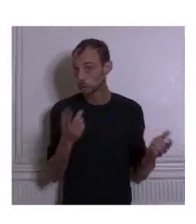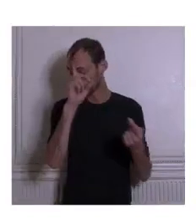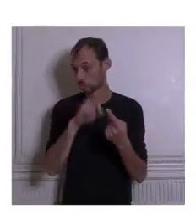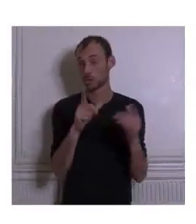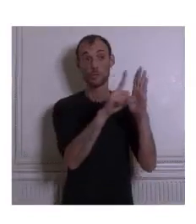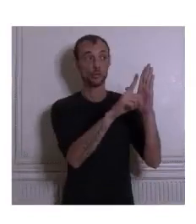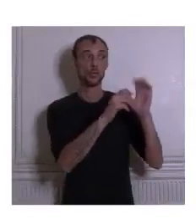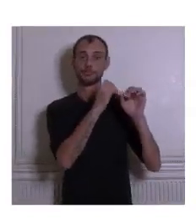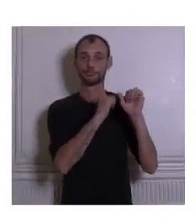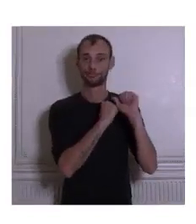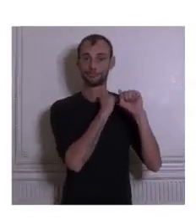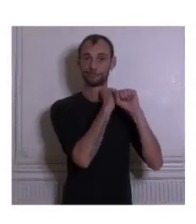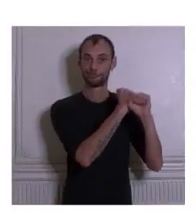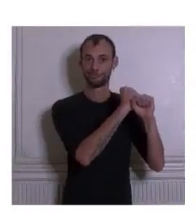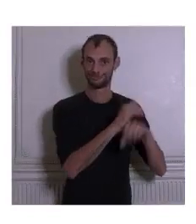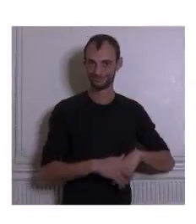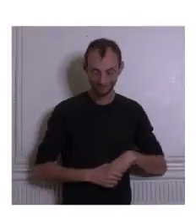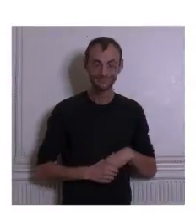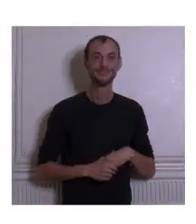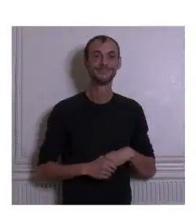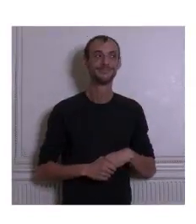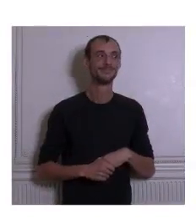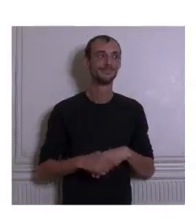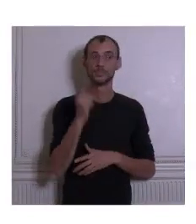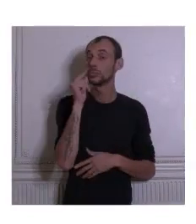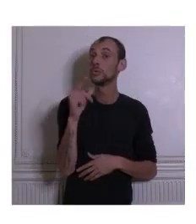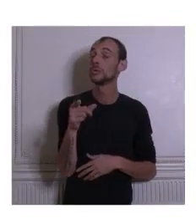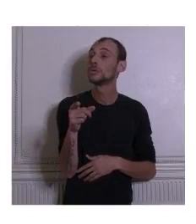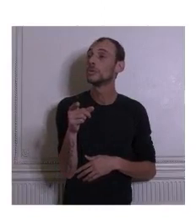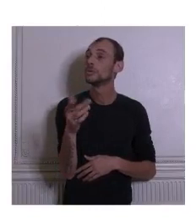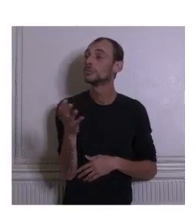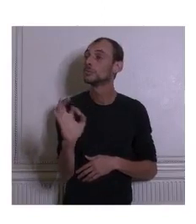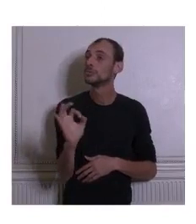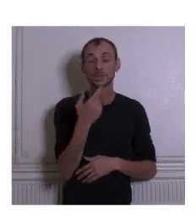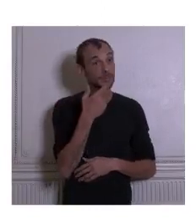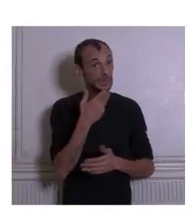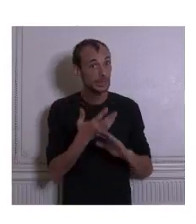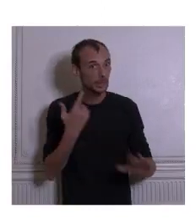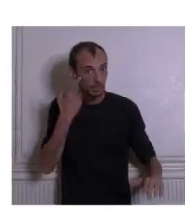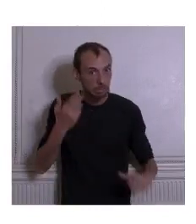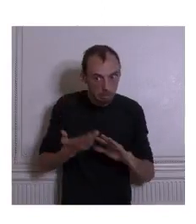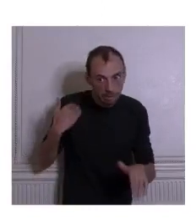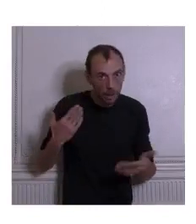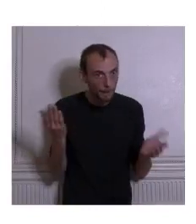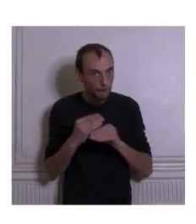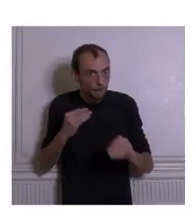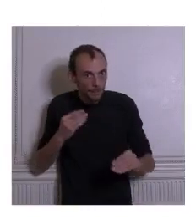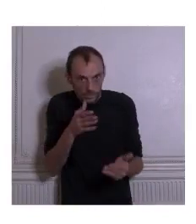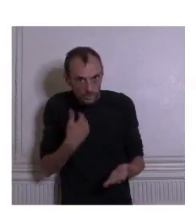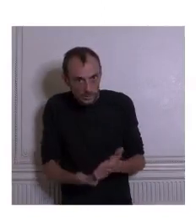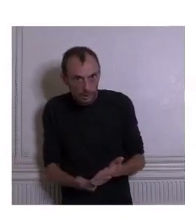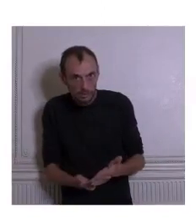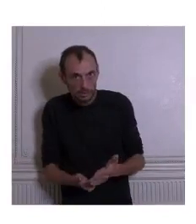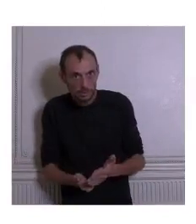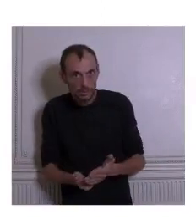Alors, il s'agit d'un avenant qui porte essentiellement sur la durée. Ce qu'on demande ici, c'est d'ajouter quelques mois